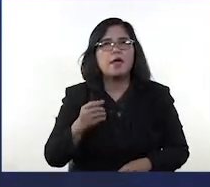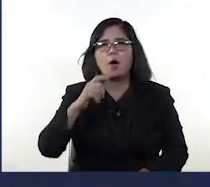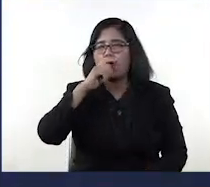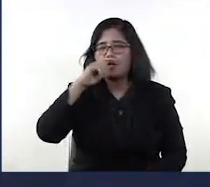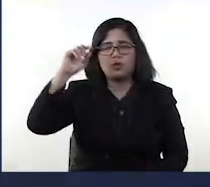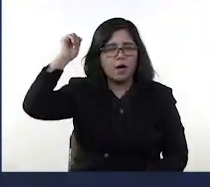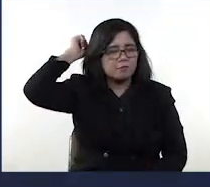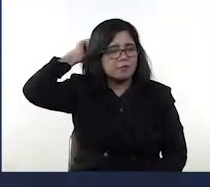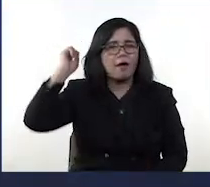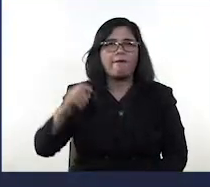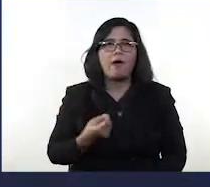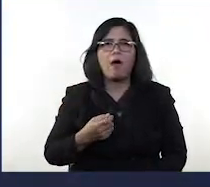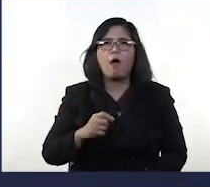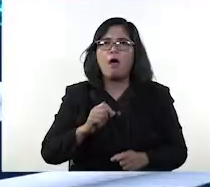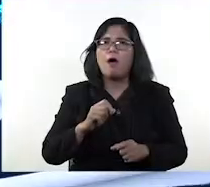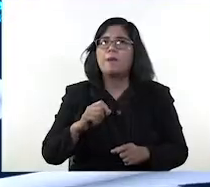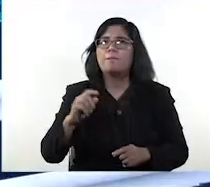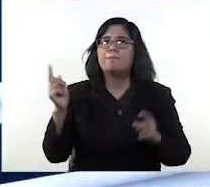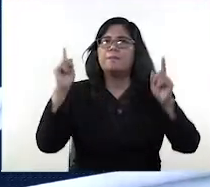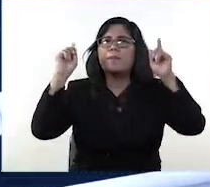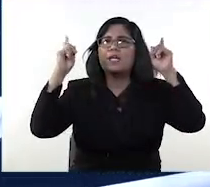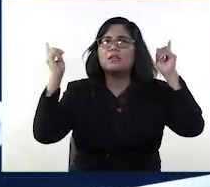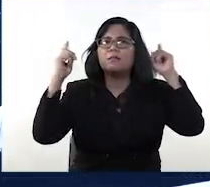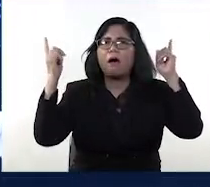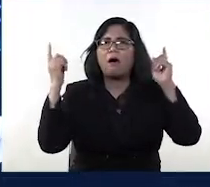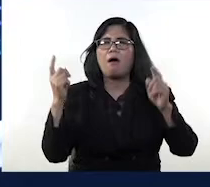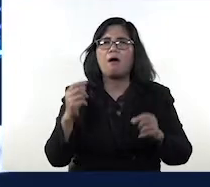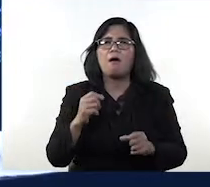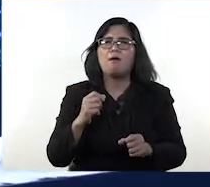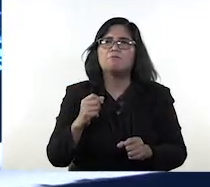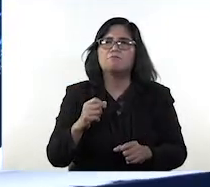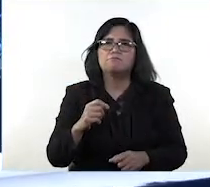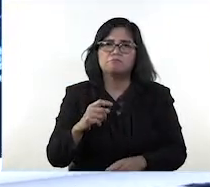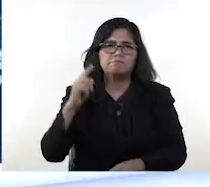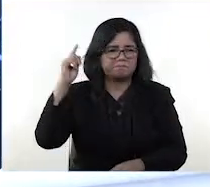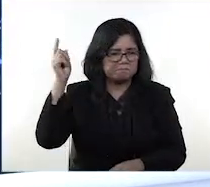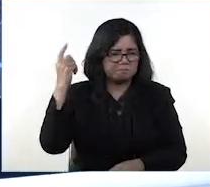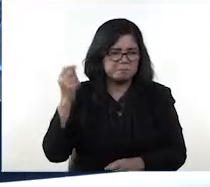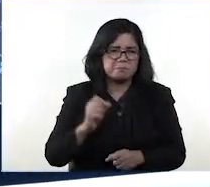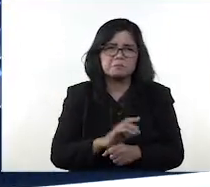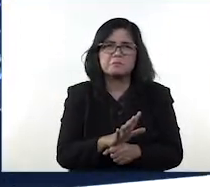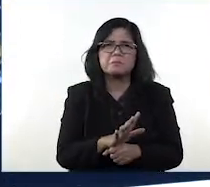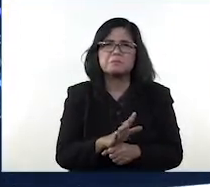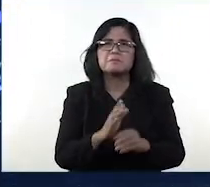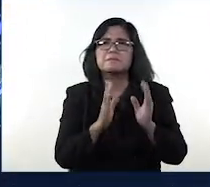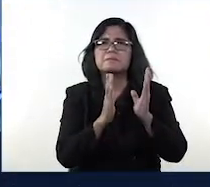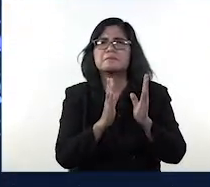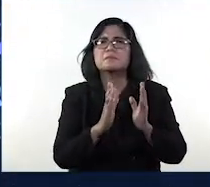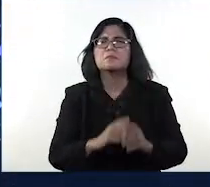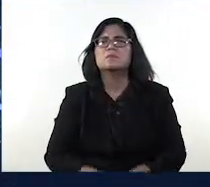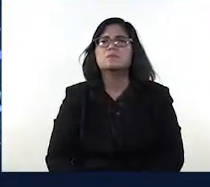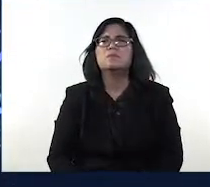terhadap covert lebih baik ya mungkin ekonomi kita nggak separah ini ada Hai